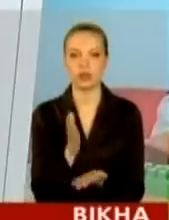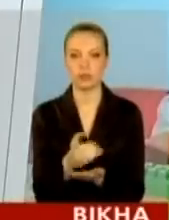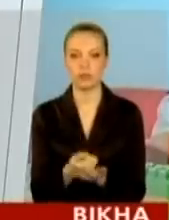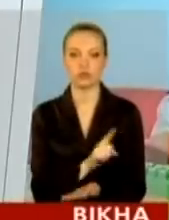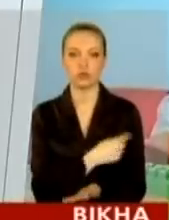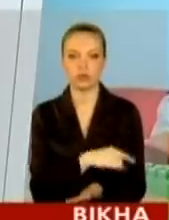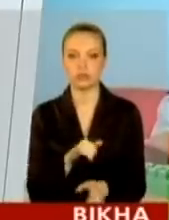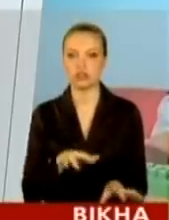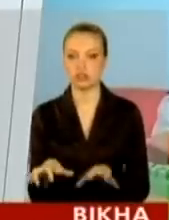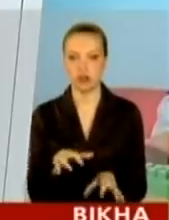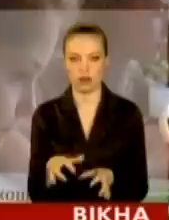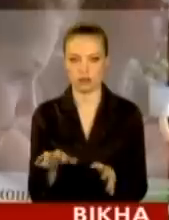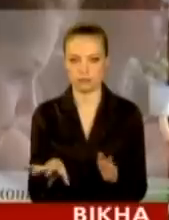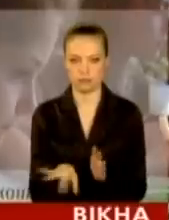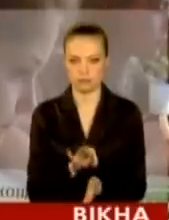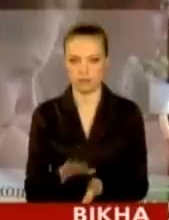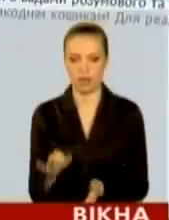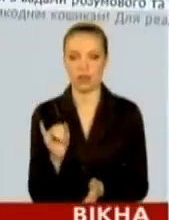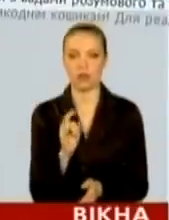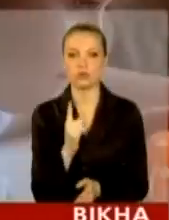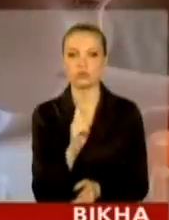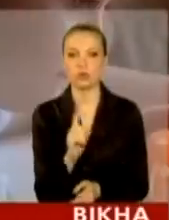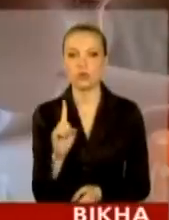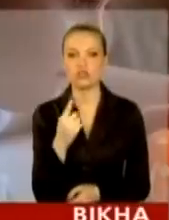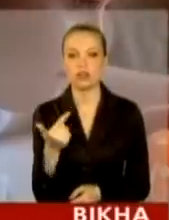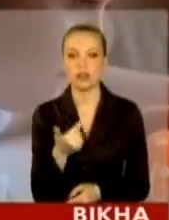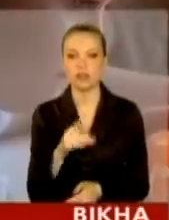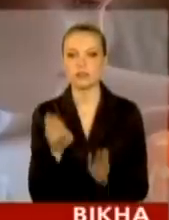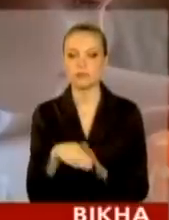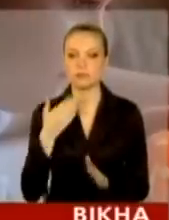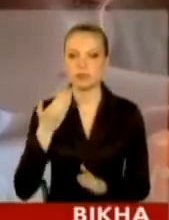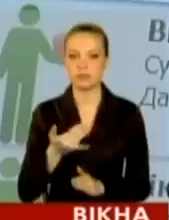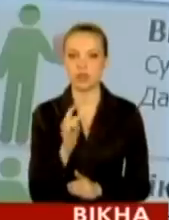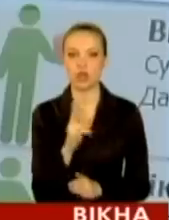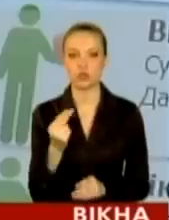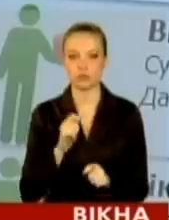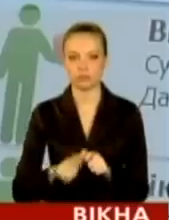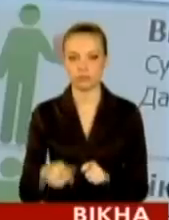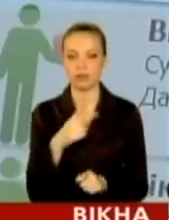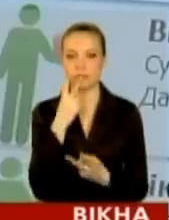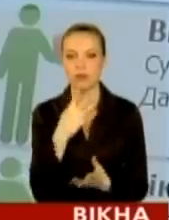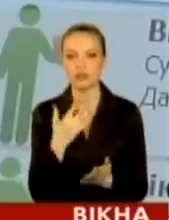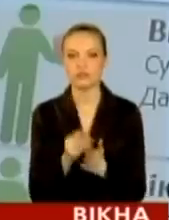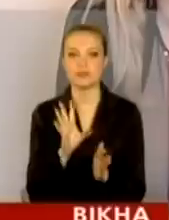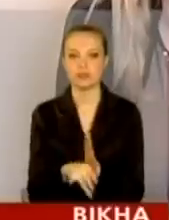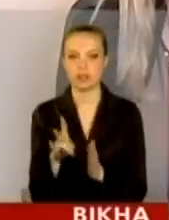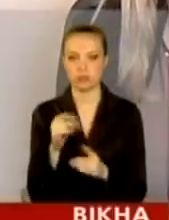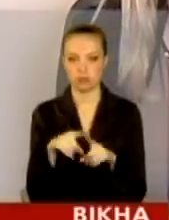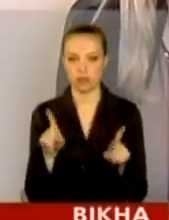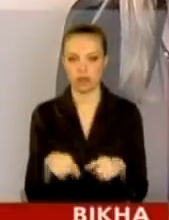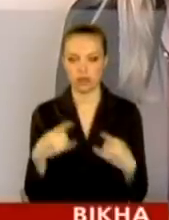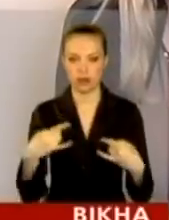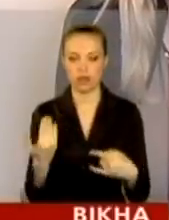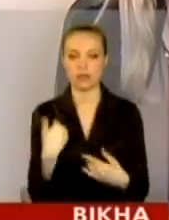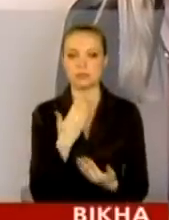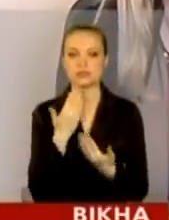і шахраям до них не дістатися. Бо кожна гривня підзвітна, і кожен, хто пожертвував, бачить свій внесок на екрані. Звертаємося до